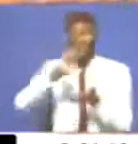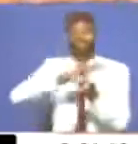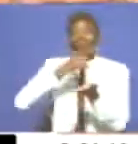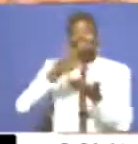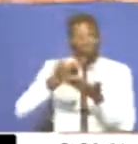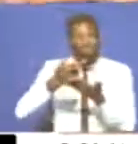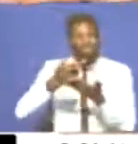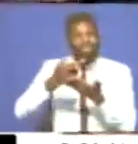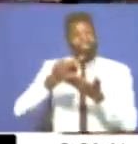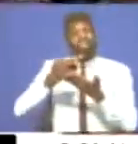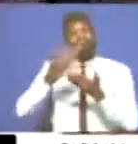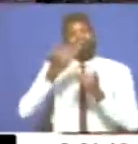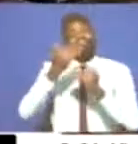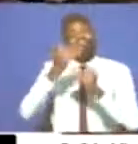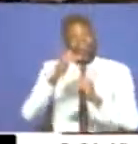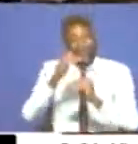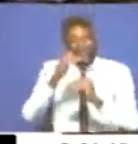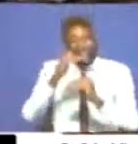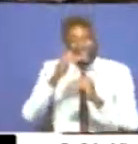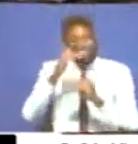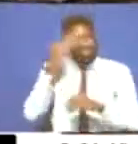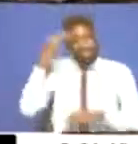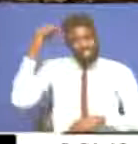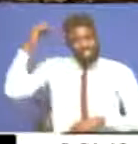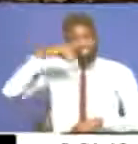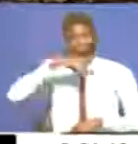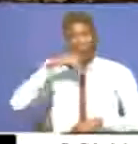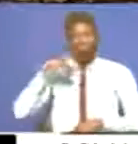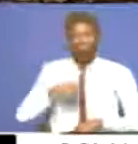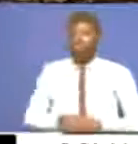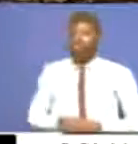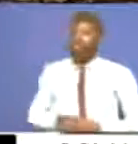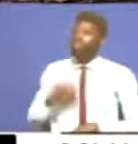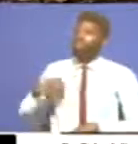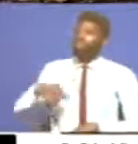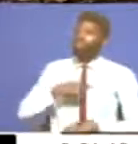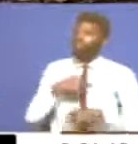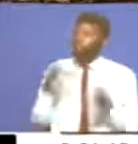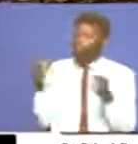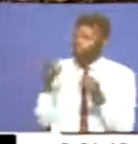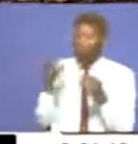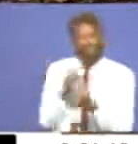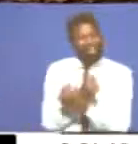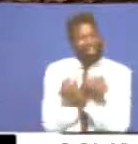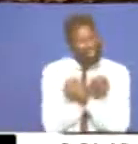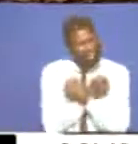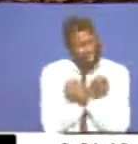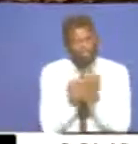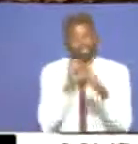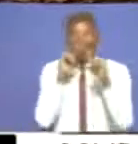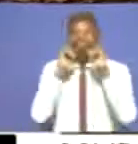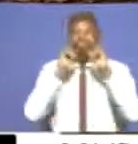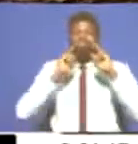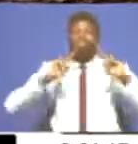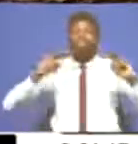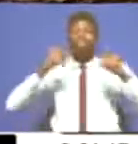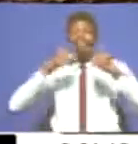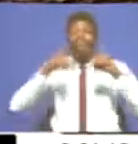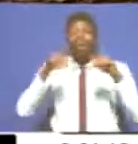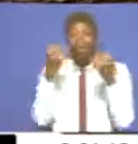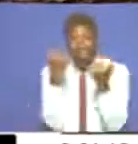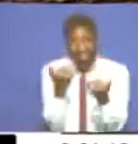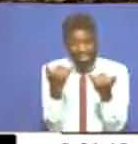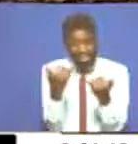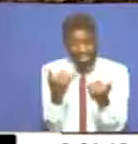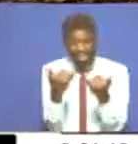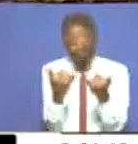drought in the region. Sisi watu hapa sahi tumependa amani kabisa, lakini chenye inatupeleka sahi tupatane na Marakwet ni